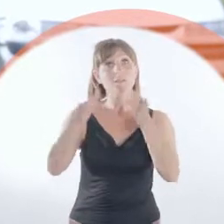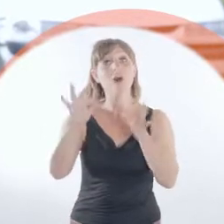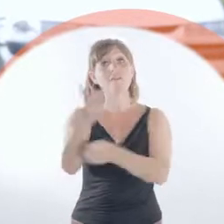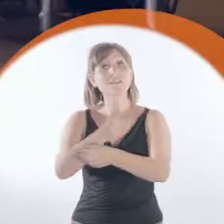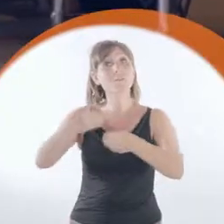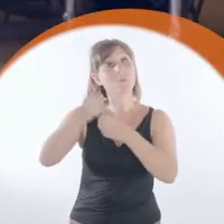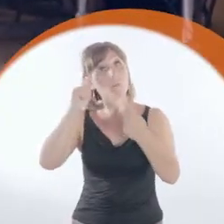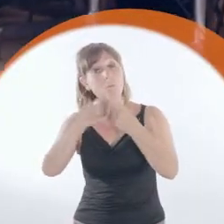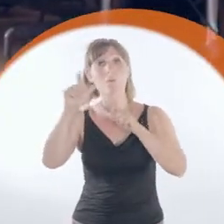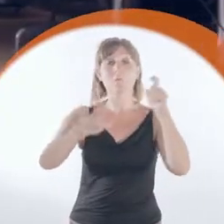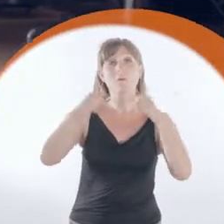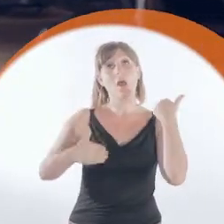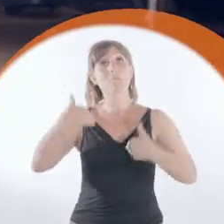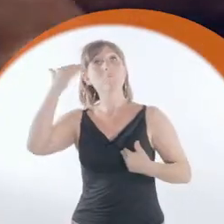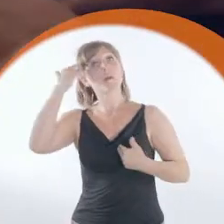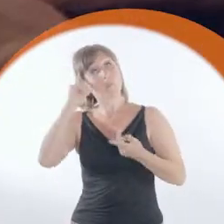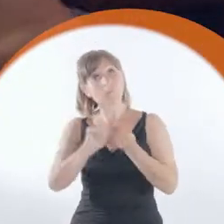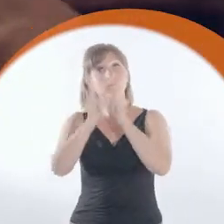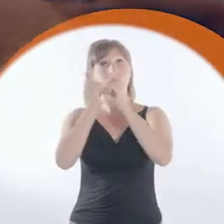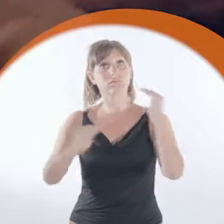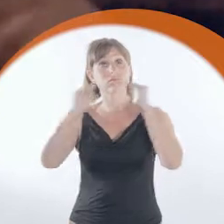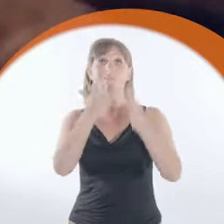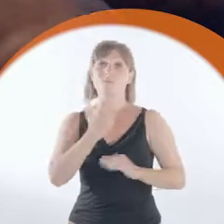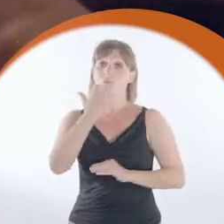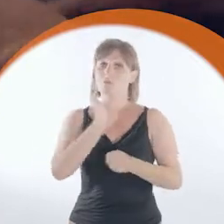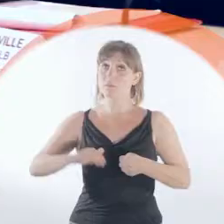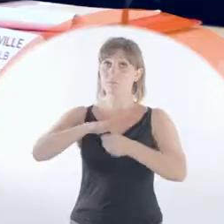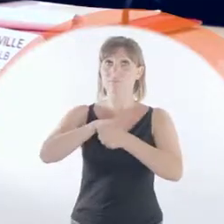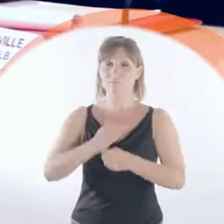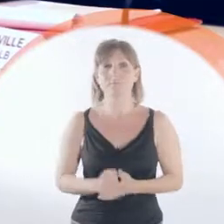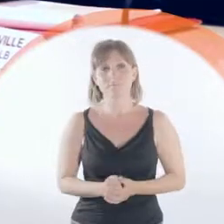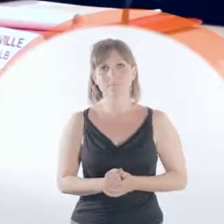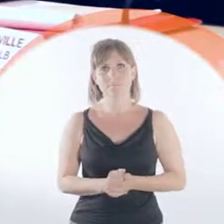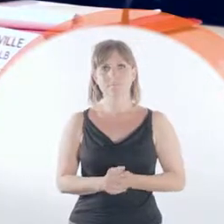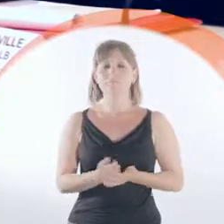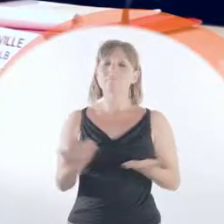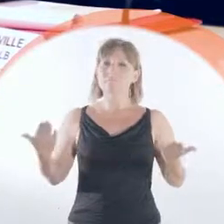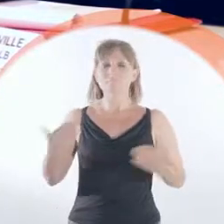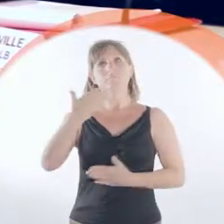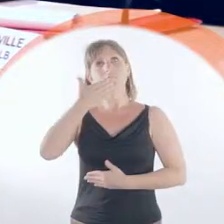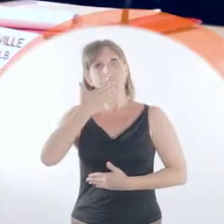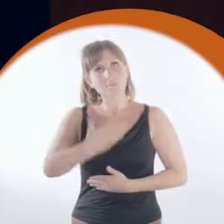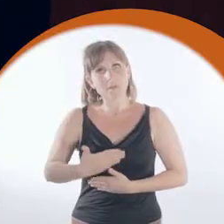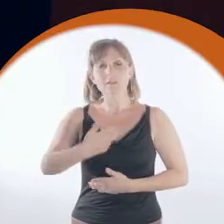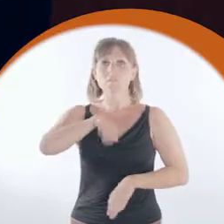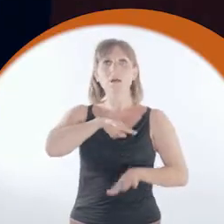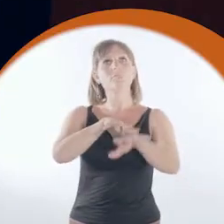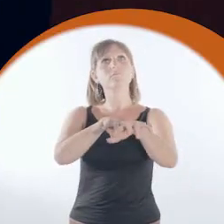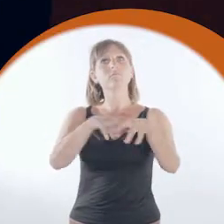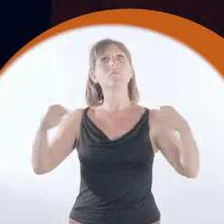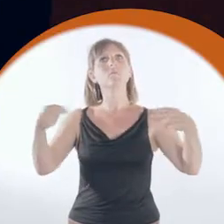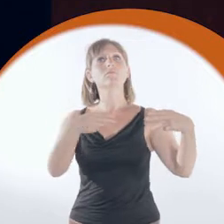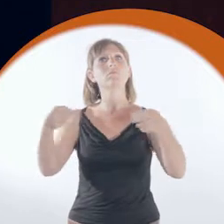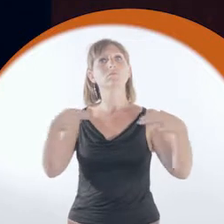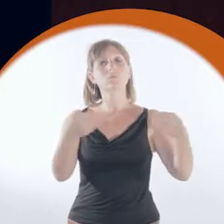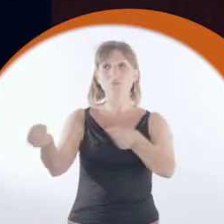départemental la citoyenneté des personnes handicapées mentales, citoyenneté pleine et entière. Je vous remercie de la transcription